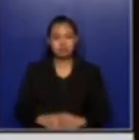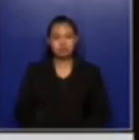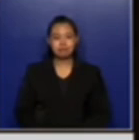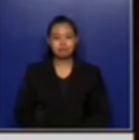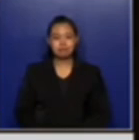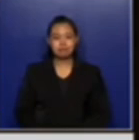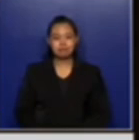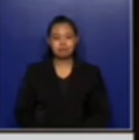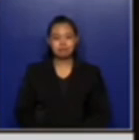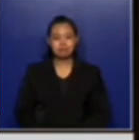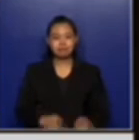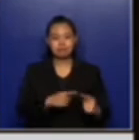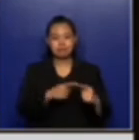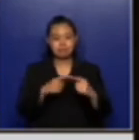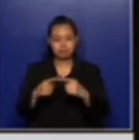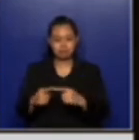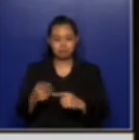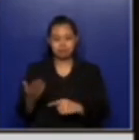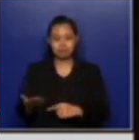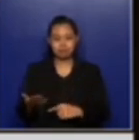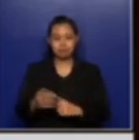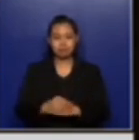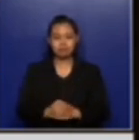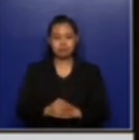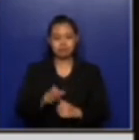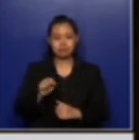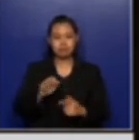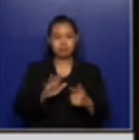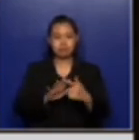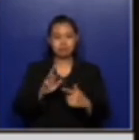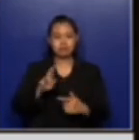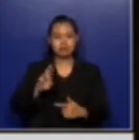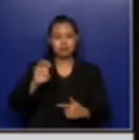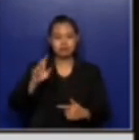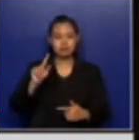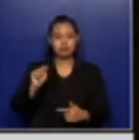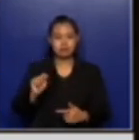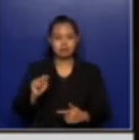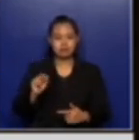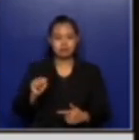ครับต่อไปเชิญท่านพลตำรวจตรีสุรินทร์ปราเลขครับ